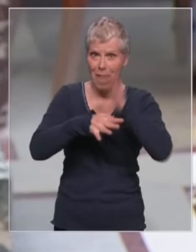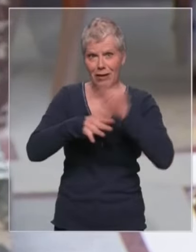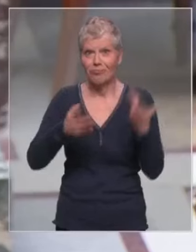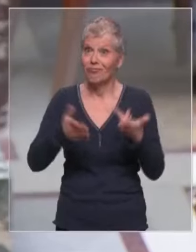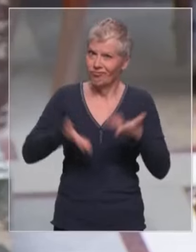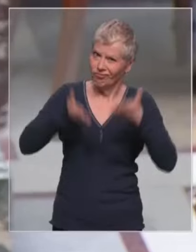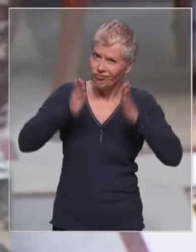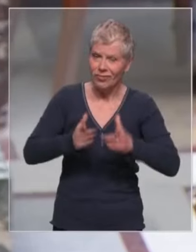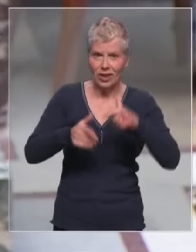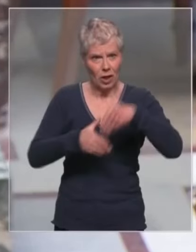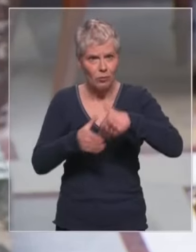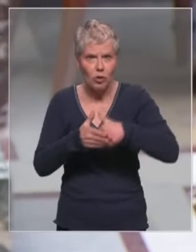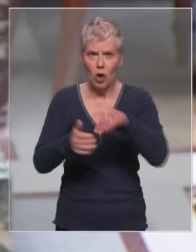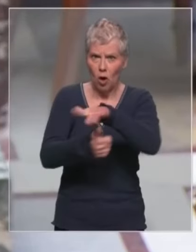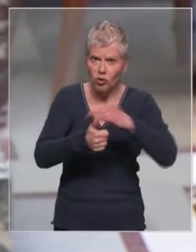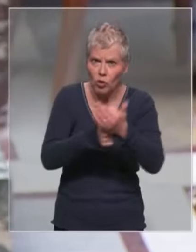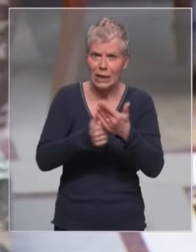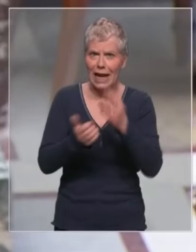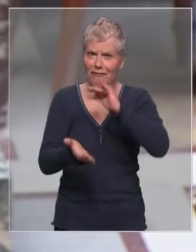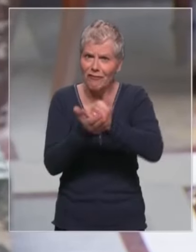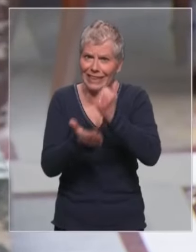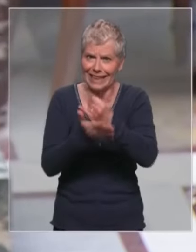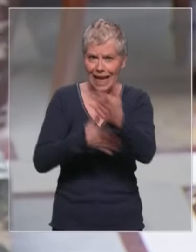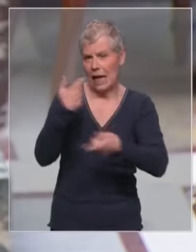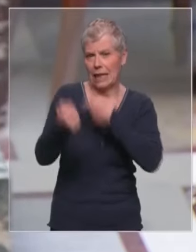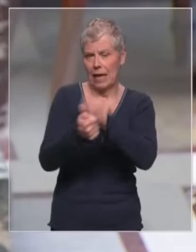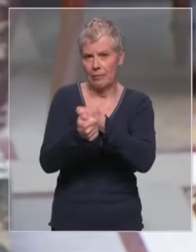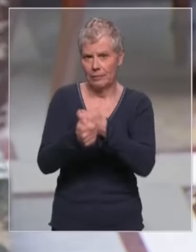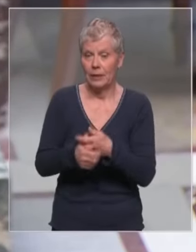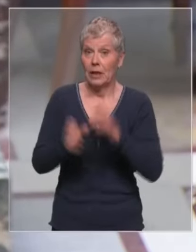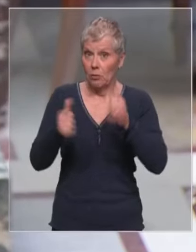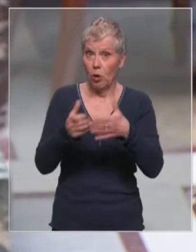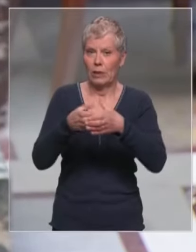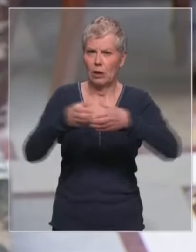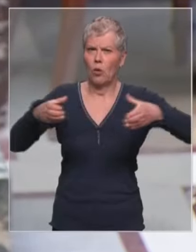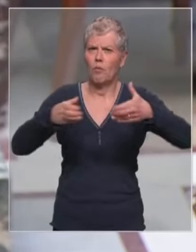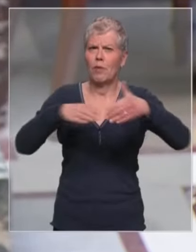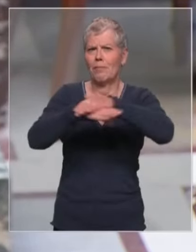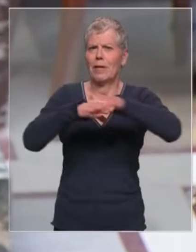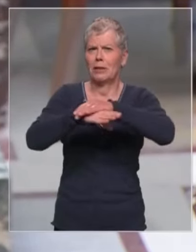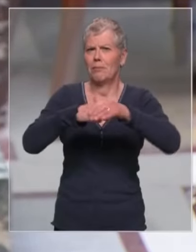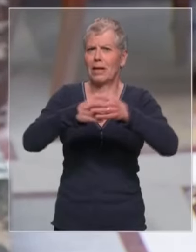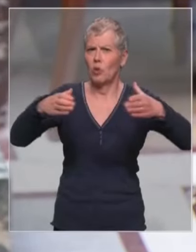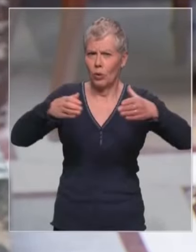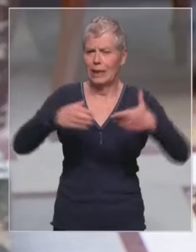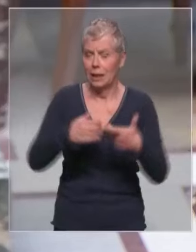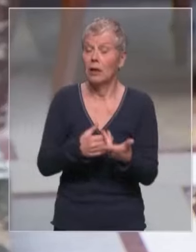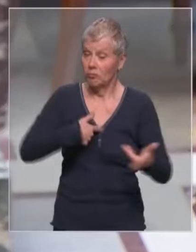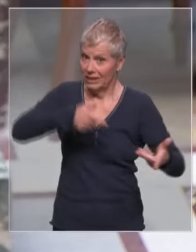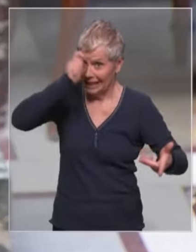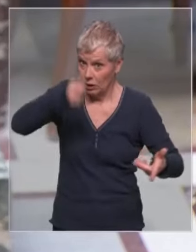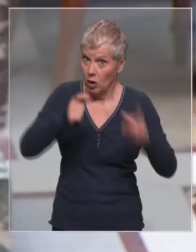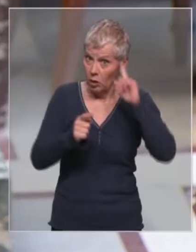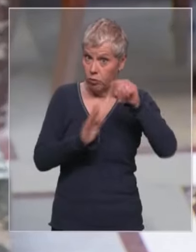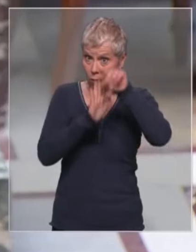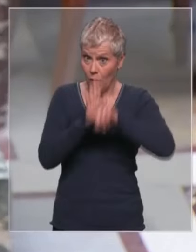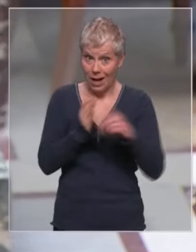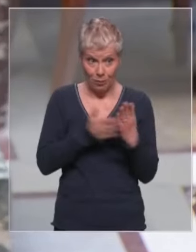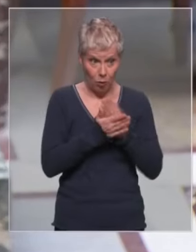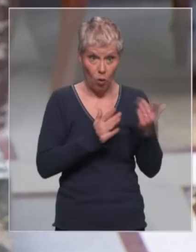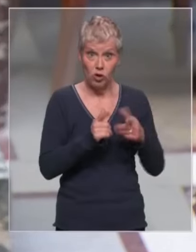social adapté. Je veux d'abord saluer cette majorité pour avoir soutenu des mesures fiscales dès le projet de loi de